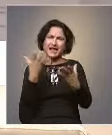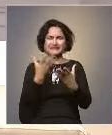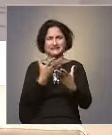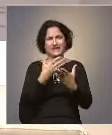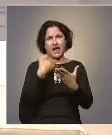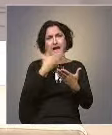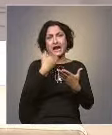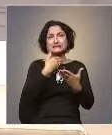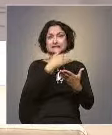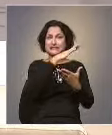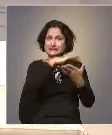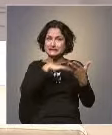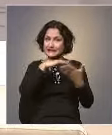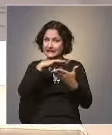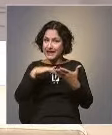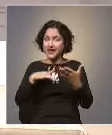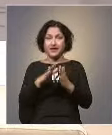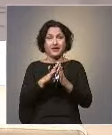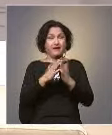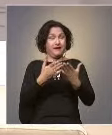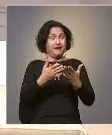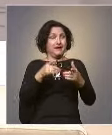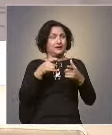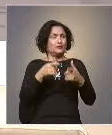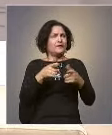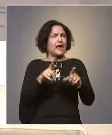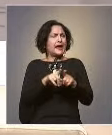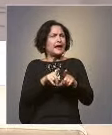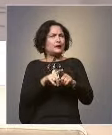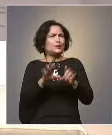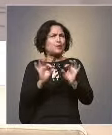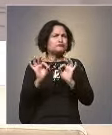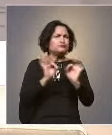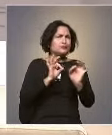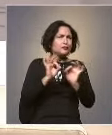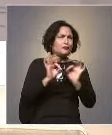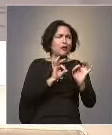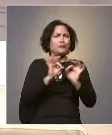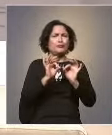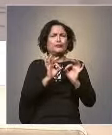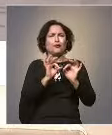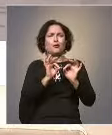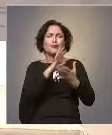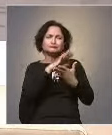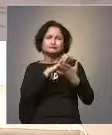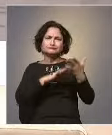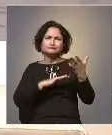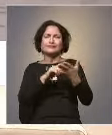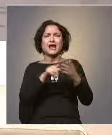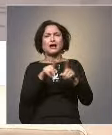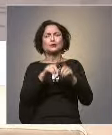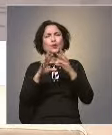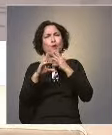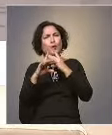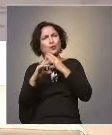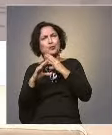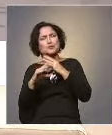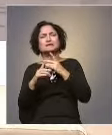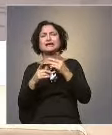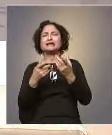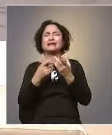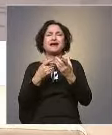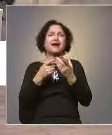ли проиграва някакъв вид вариации на тема и всеки един от тях като че ли, точно както в музиката, изсвирва тази вариация